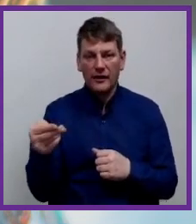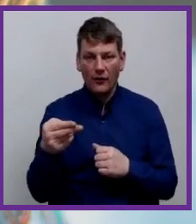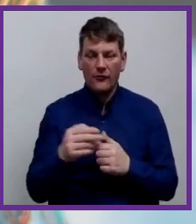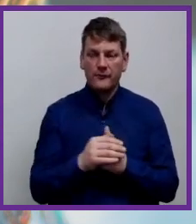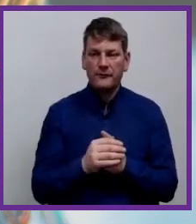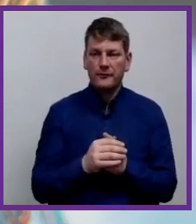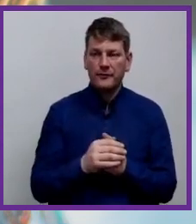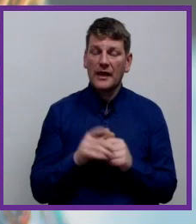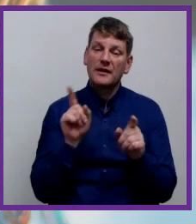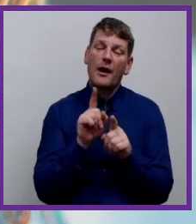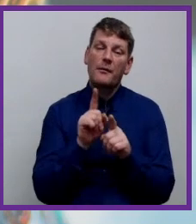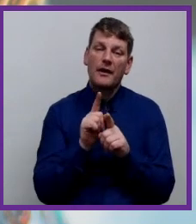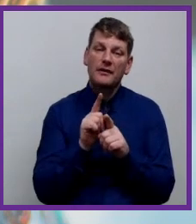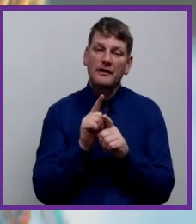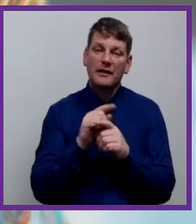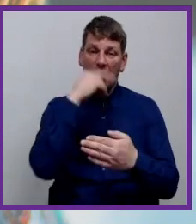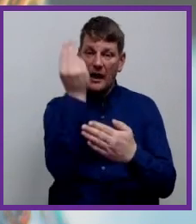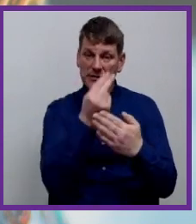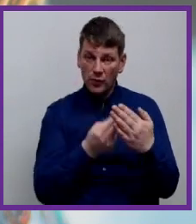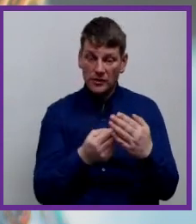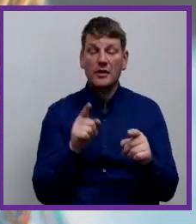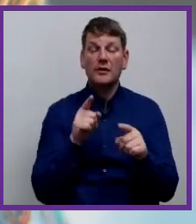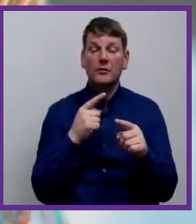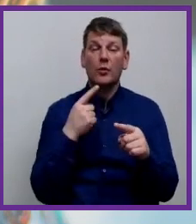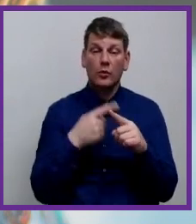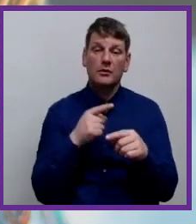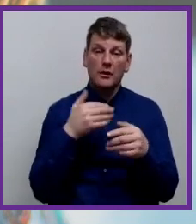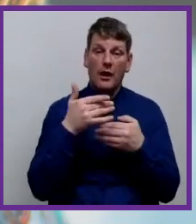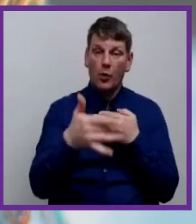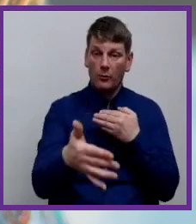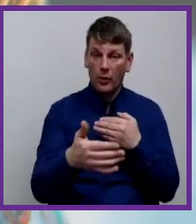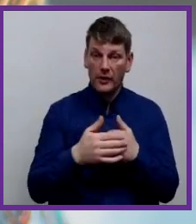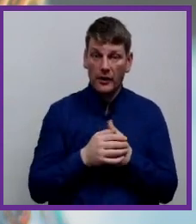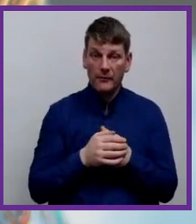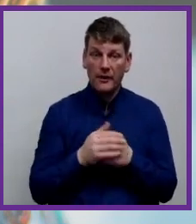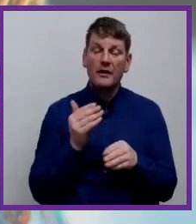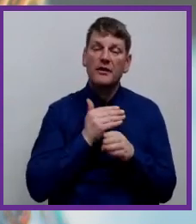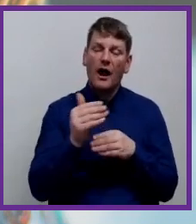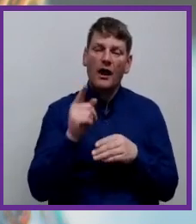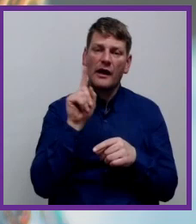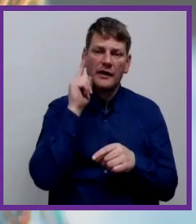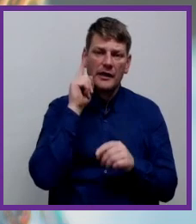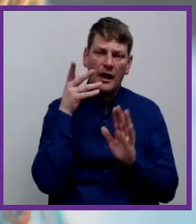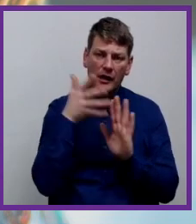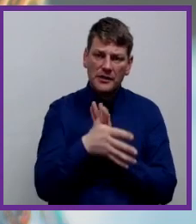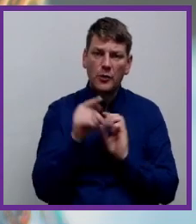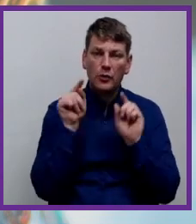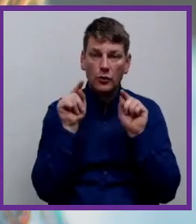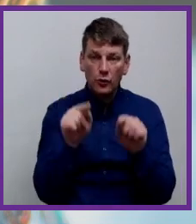Un tāpat gleznotājiem un tā joprojām. Tālāk ir jāsaprot to, ka